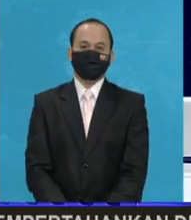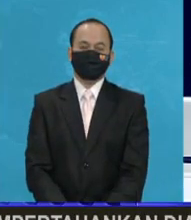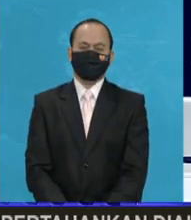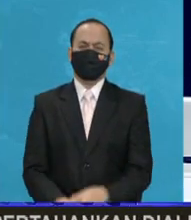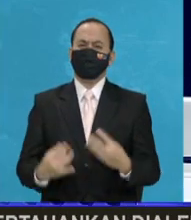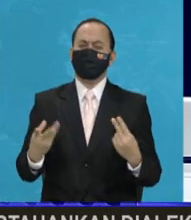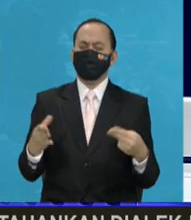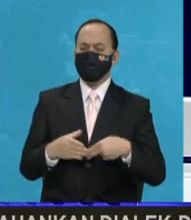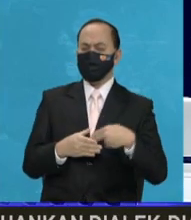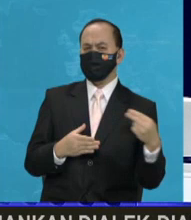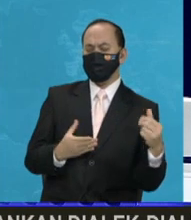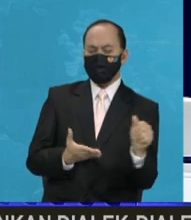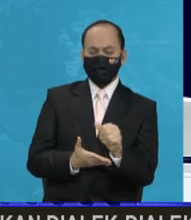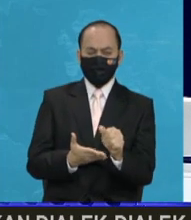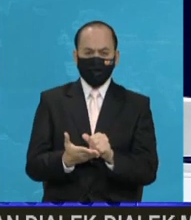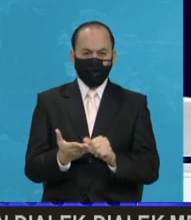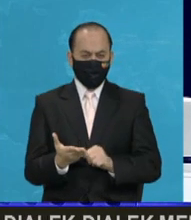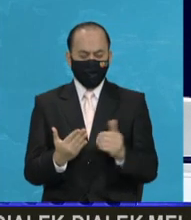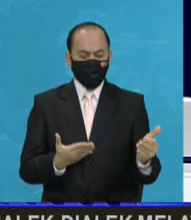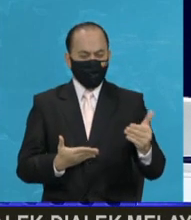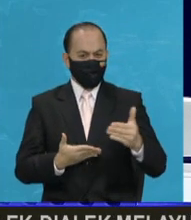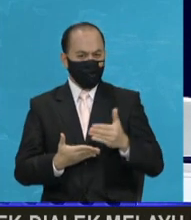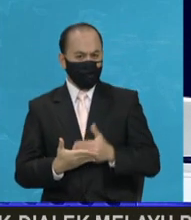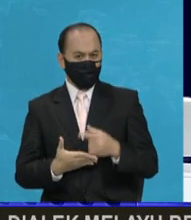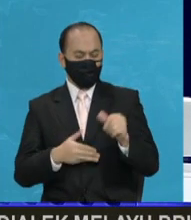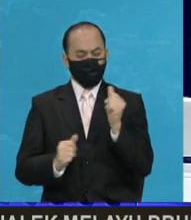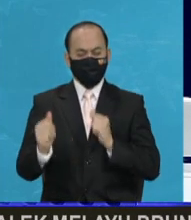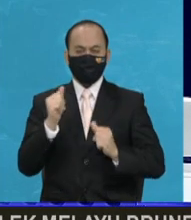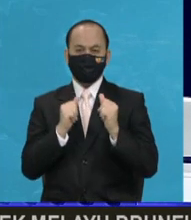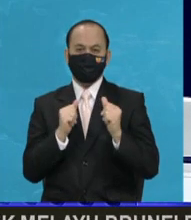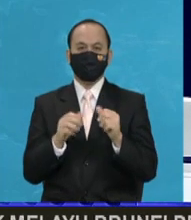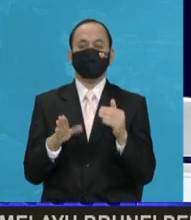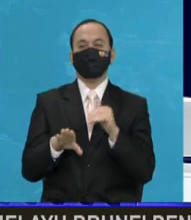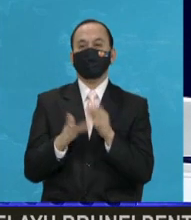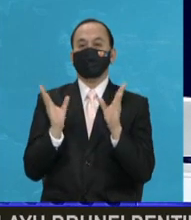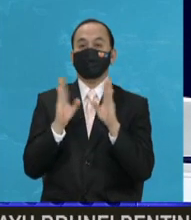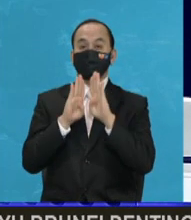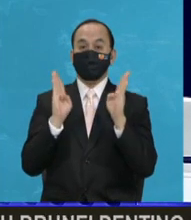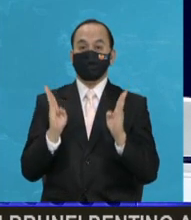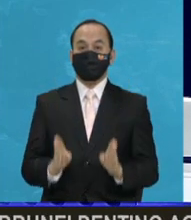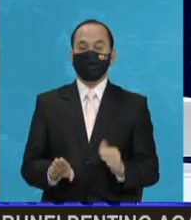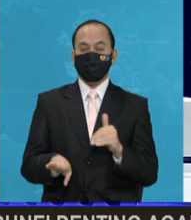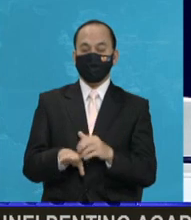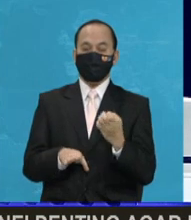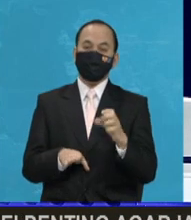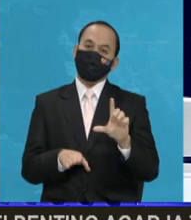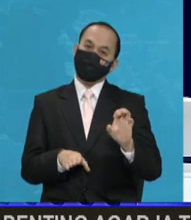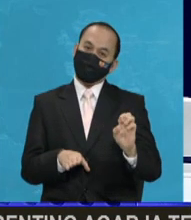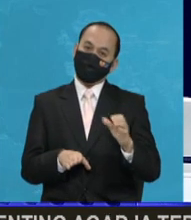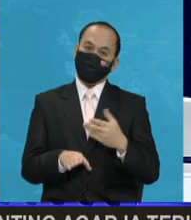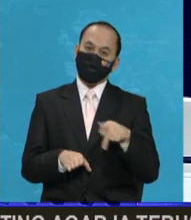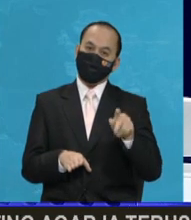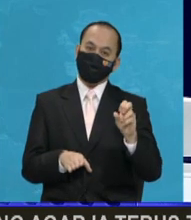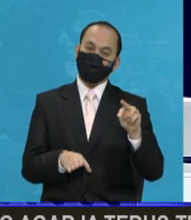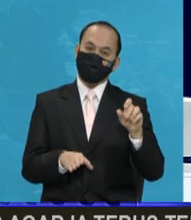Hai beberapa hasil karya seni lukisan diketengahkan dalam aktiviti Advance yang diadakan di Eko Phoenix Garden